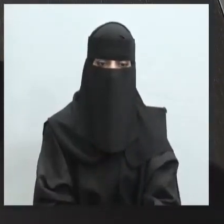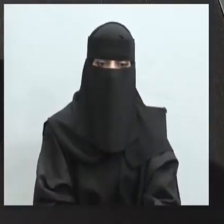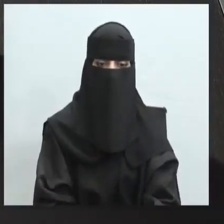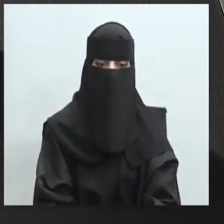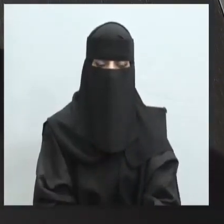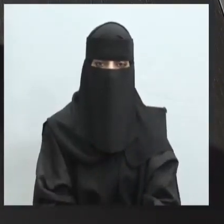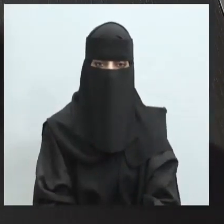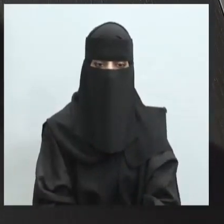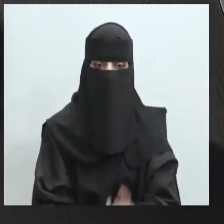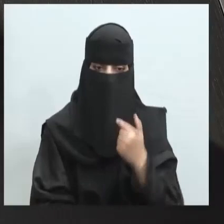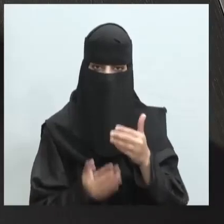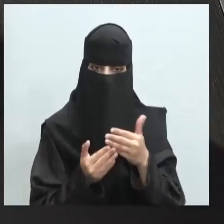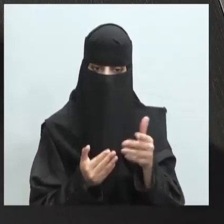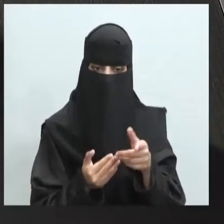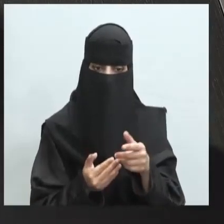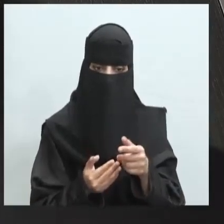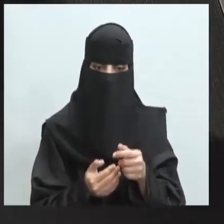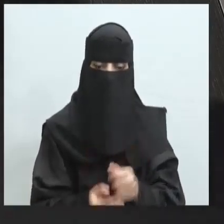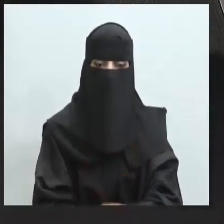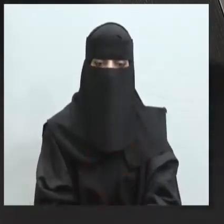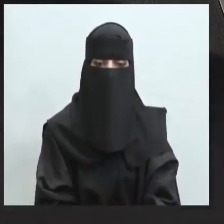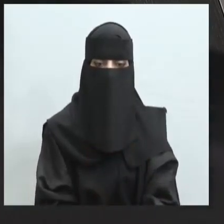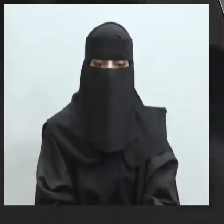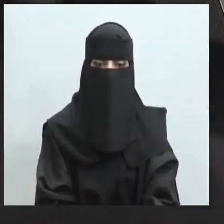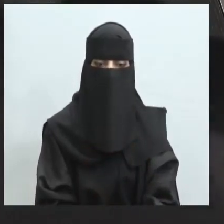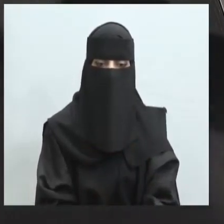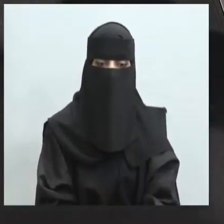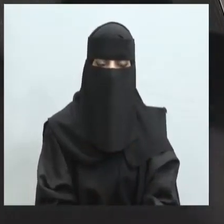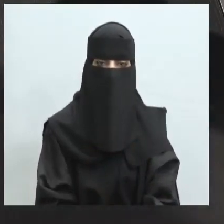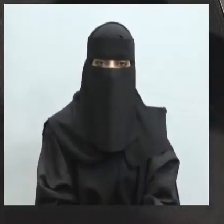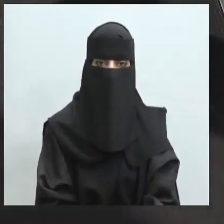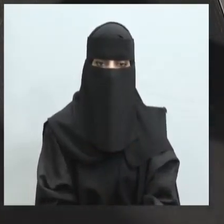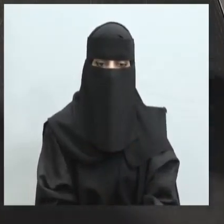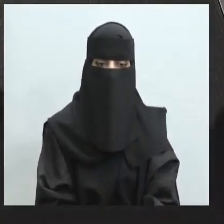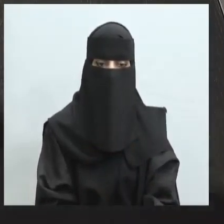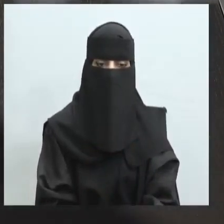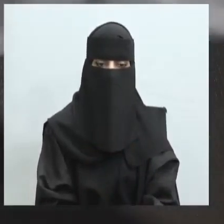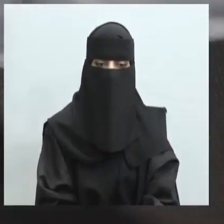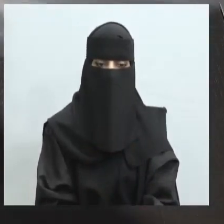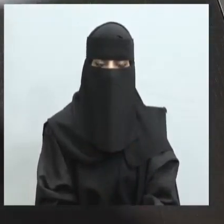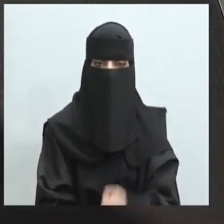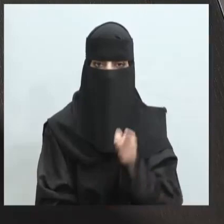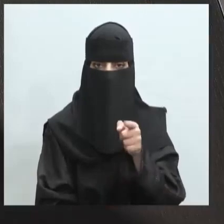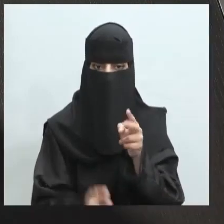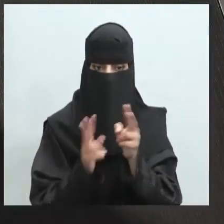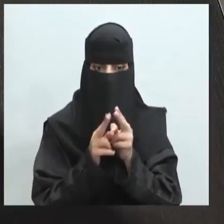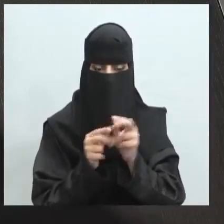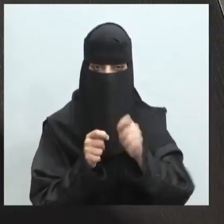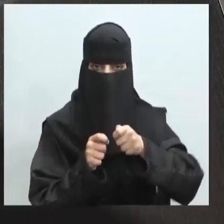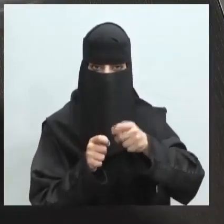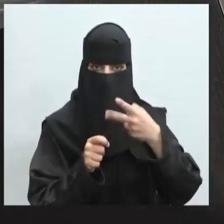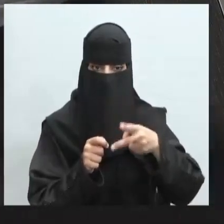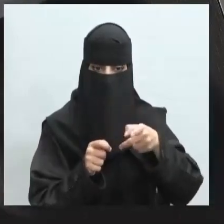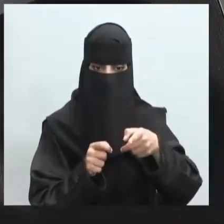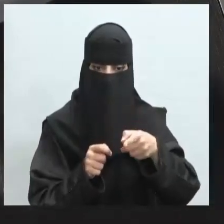يمكننا ان نزيل هذا المكون الثالث وهو وهو هذا المفتاح